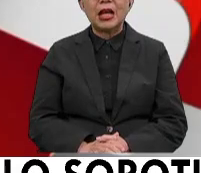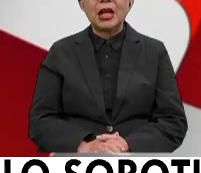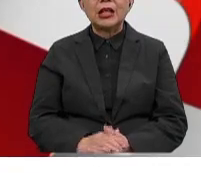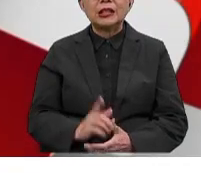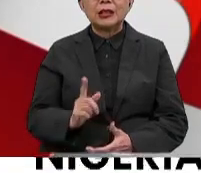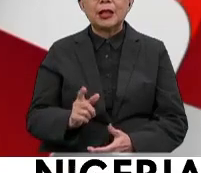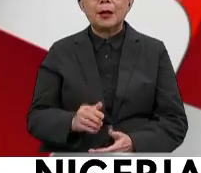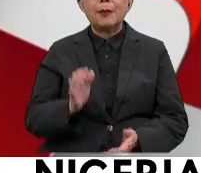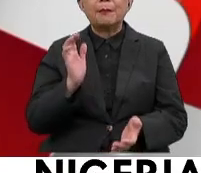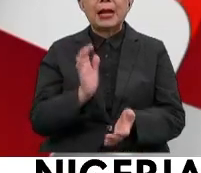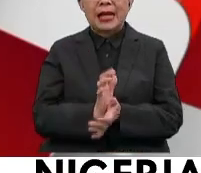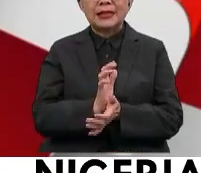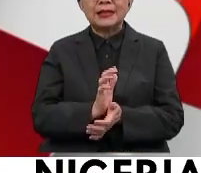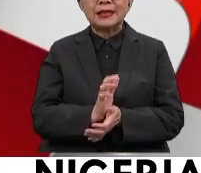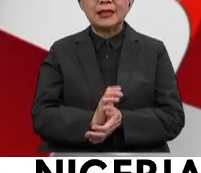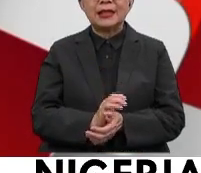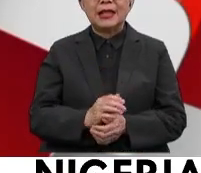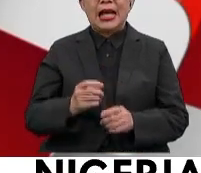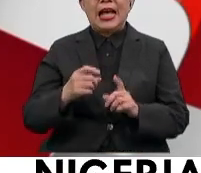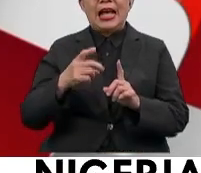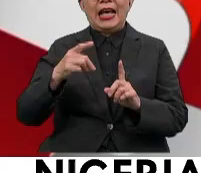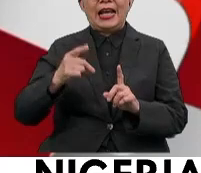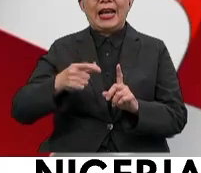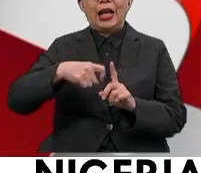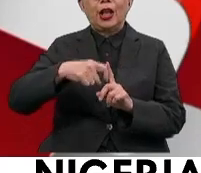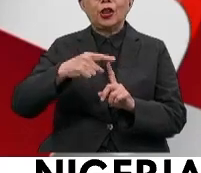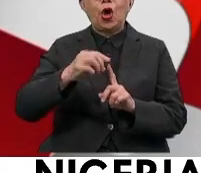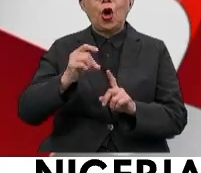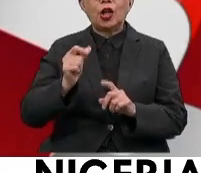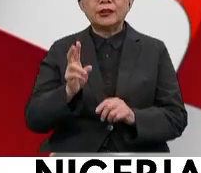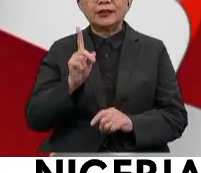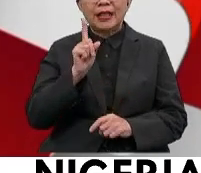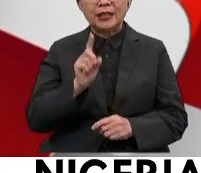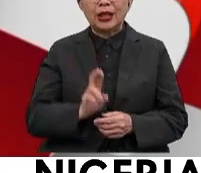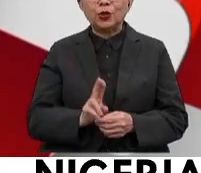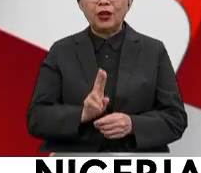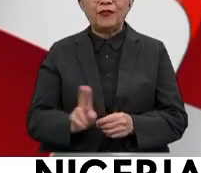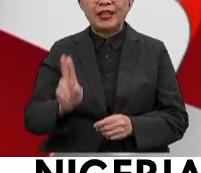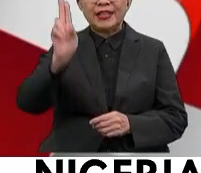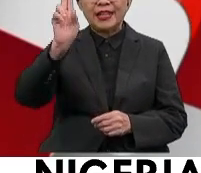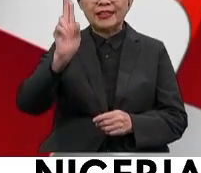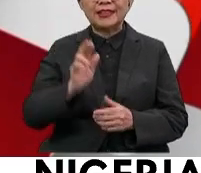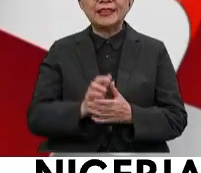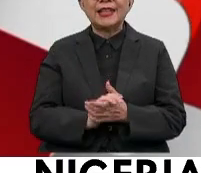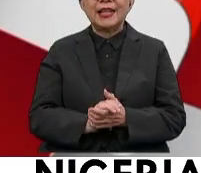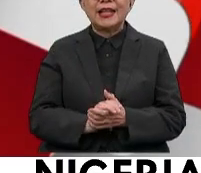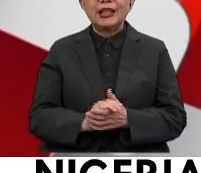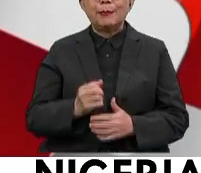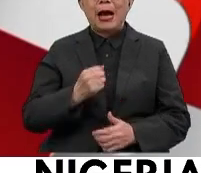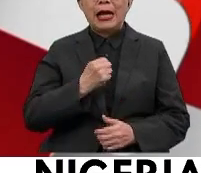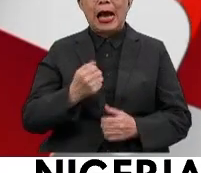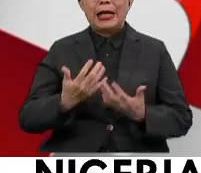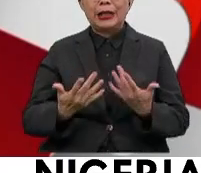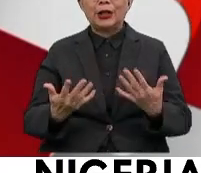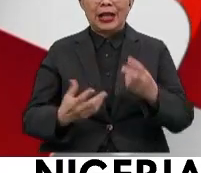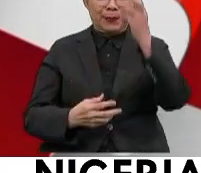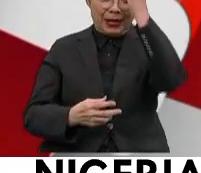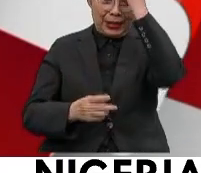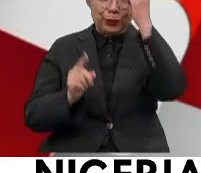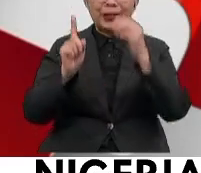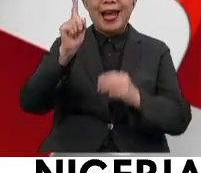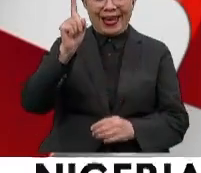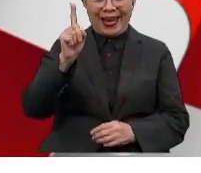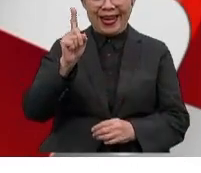Sebagai mantan rektor salah satu universitas kebanggaan masyarakat Kalimantan Utara,